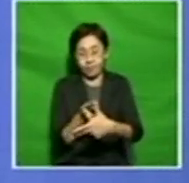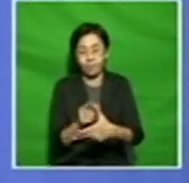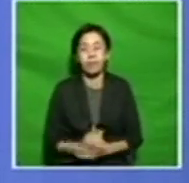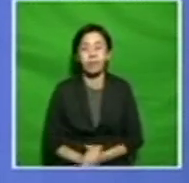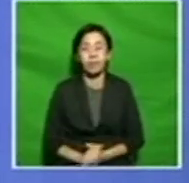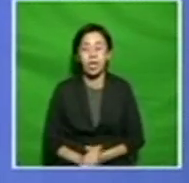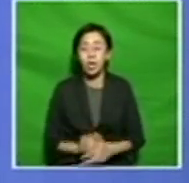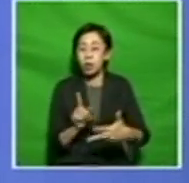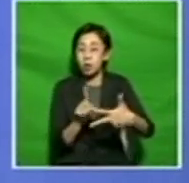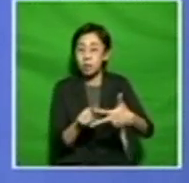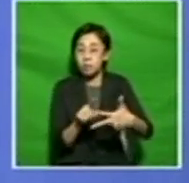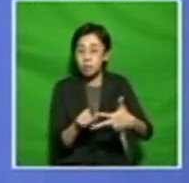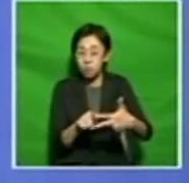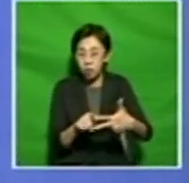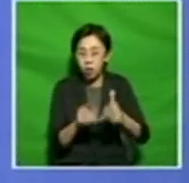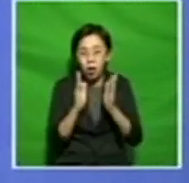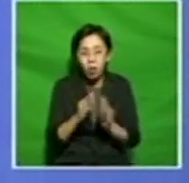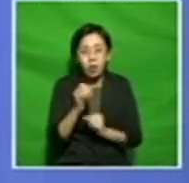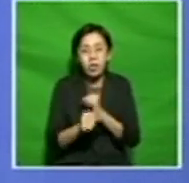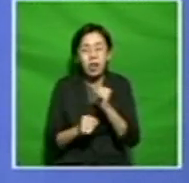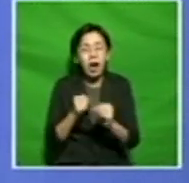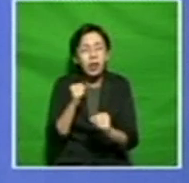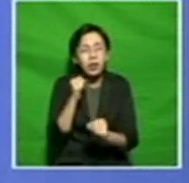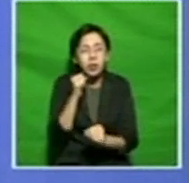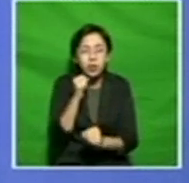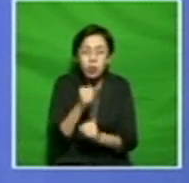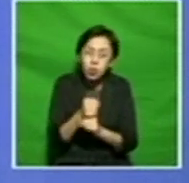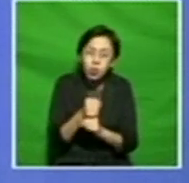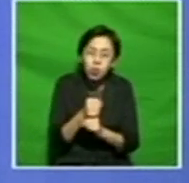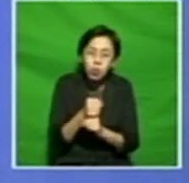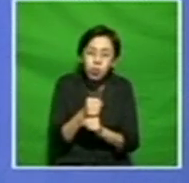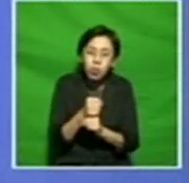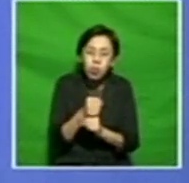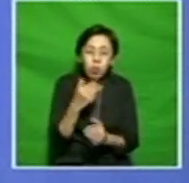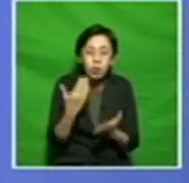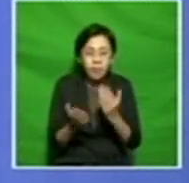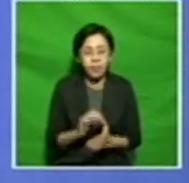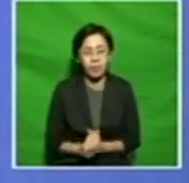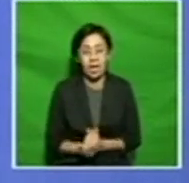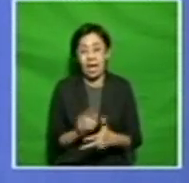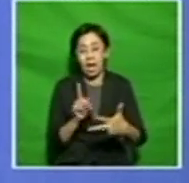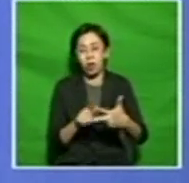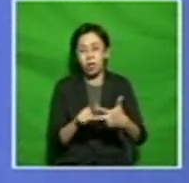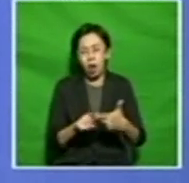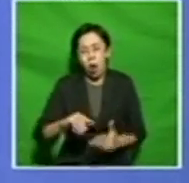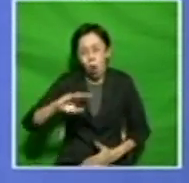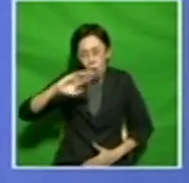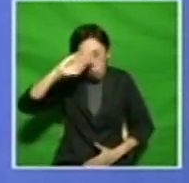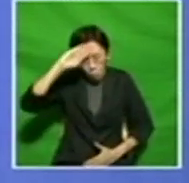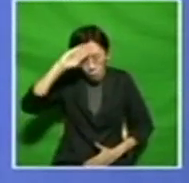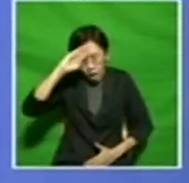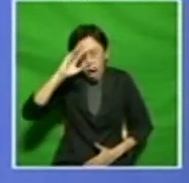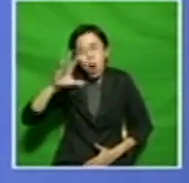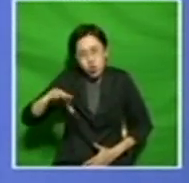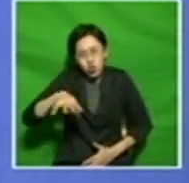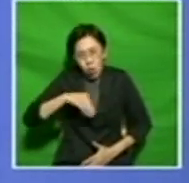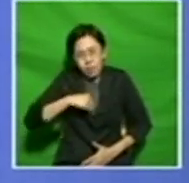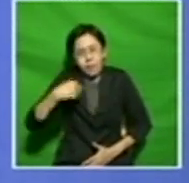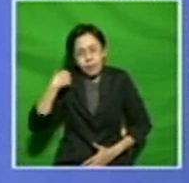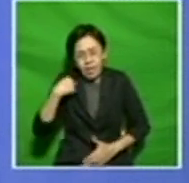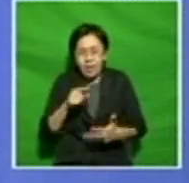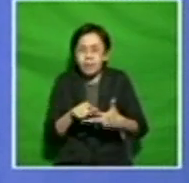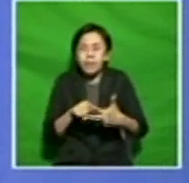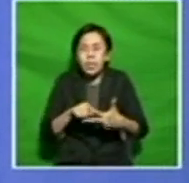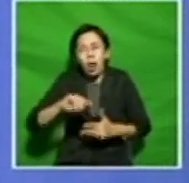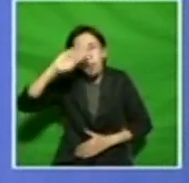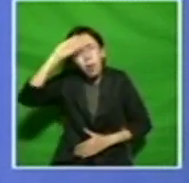สองบุคคลที่อายุใดก็ตามแต่เป็นโรคประจำตัวบางอย่างตามที่